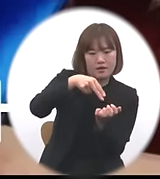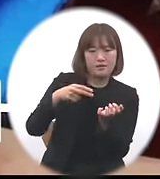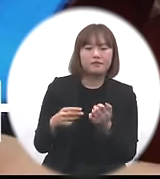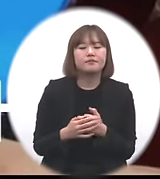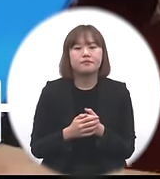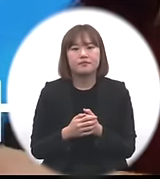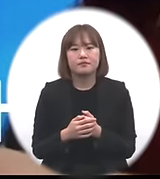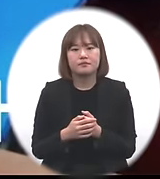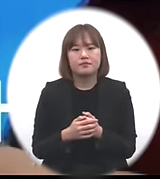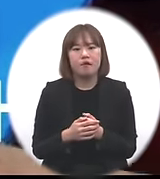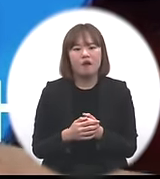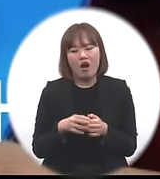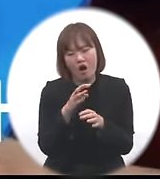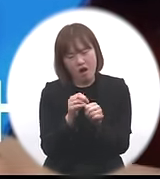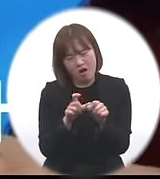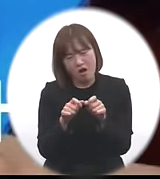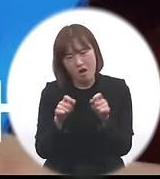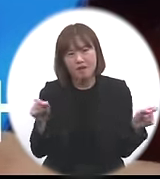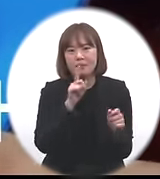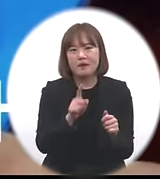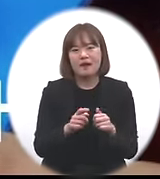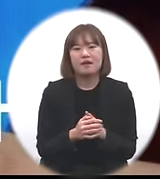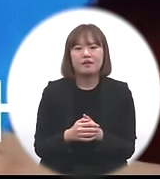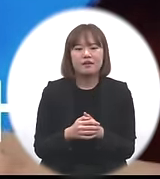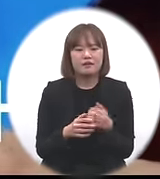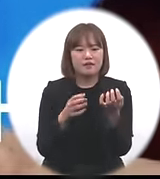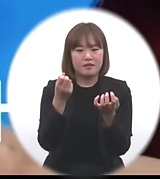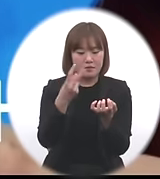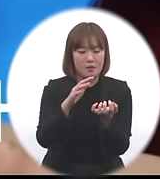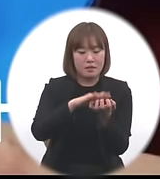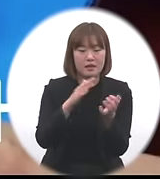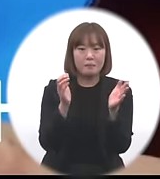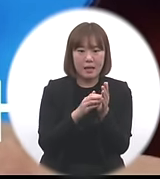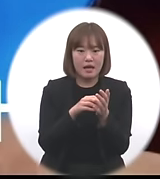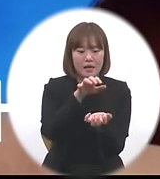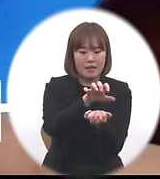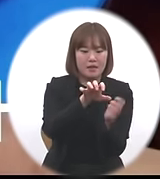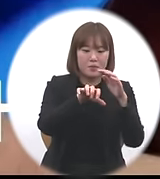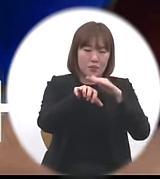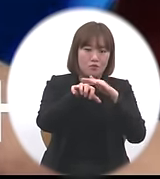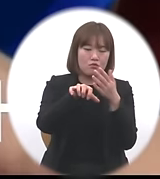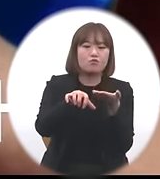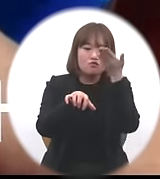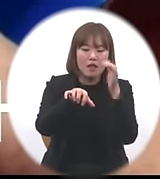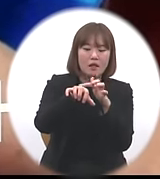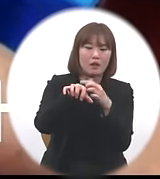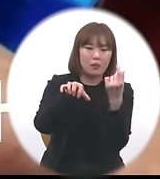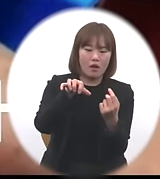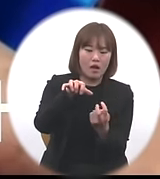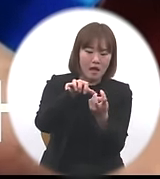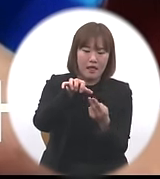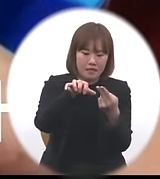씹는 면은 별로 중요하지 않으니까 대충 닦아요. 여기까지 얘기하면 한숨을 쉬어요. 언제 닦냐고요. 아직 윗니가 남았어요. 윗니도 바깥쪽을